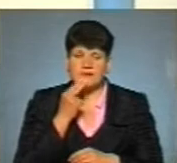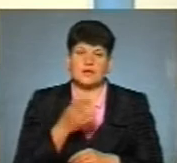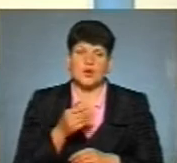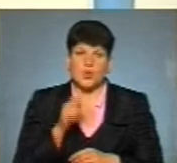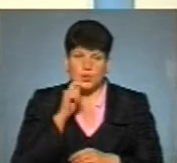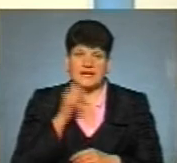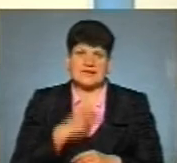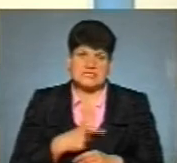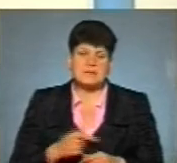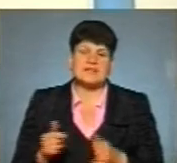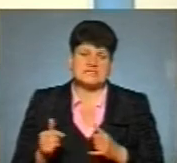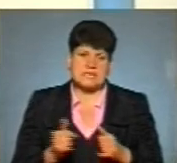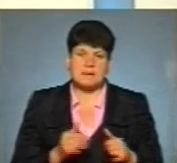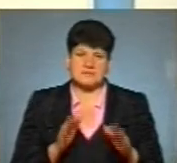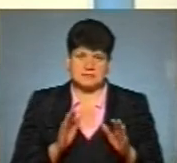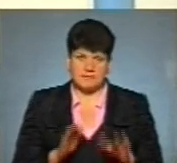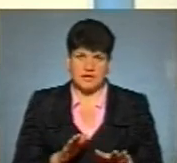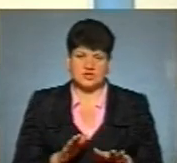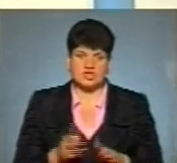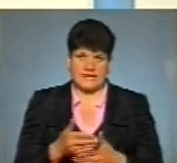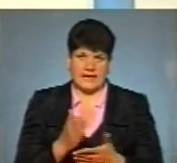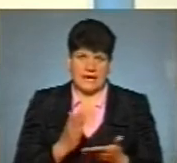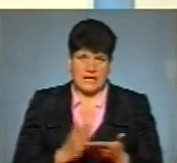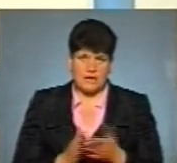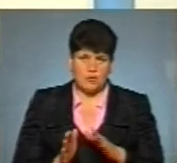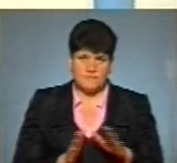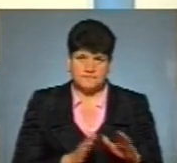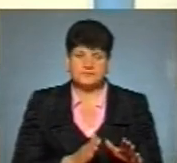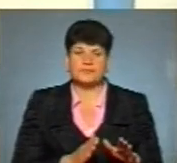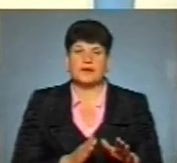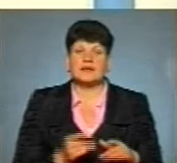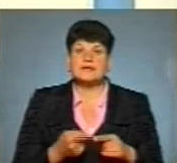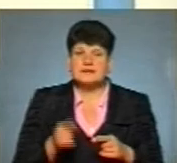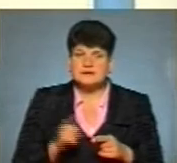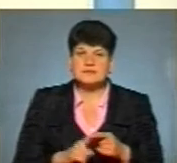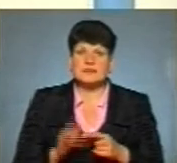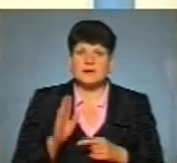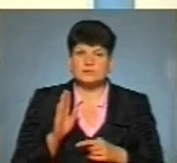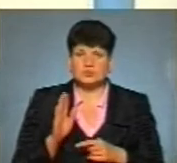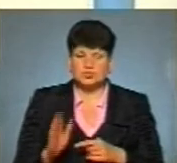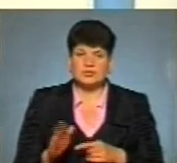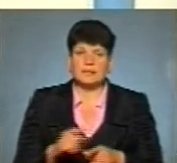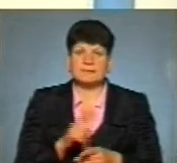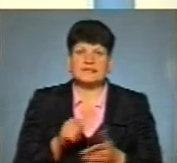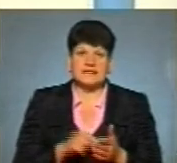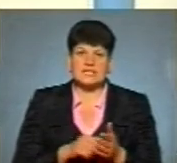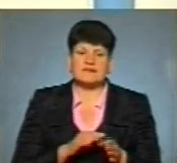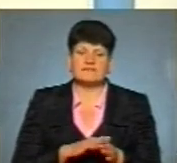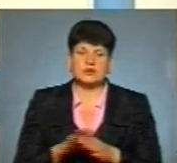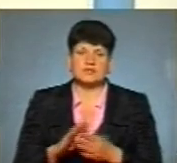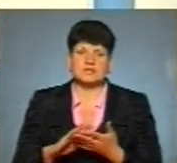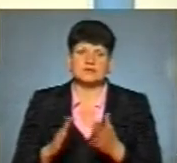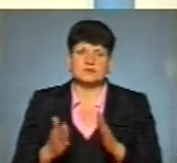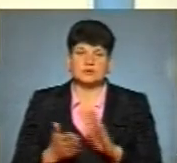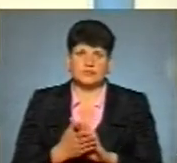себе забезпечує хлібом, будемо казати. І це буде питання виконання контрактів,